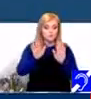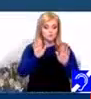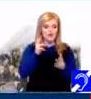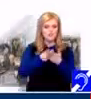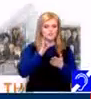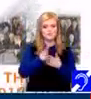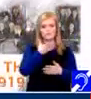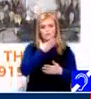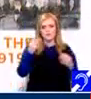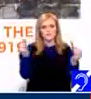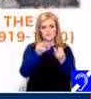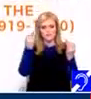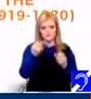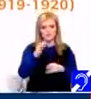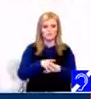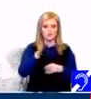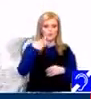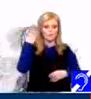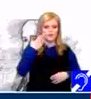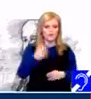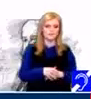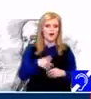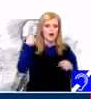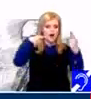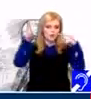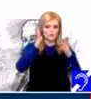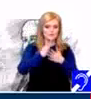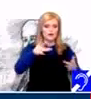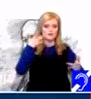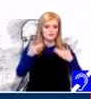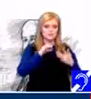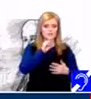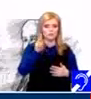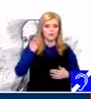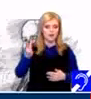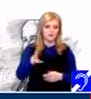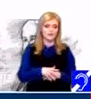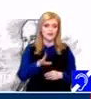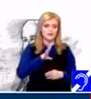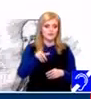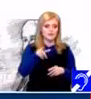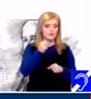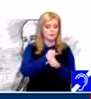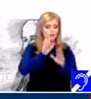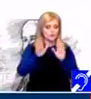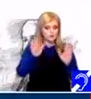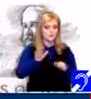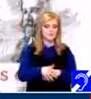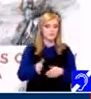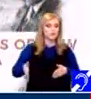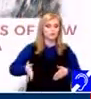mai frumoasă poveste românească spusă vreodată. Autorul este artistul Cristian Lucian, cel care a făcut și expoziția de